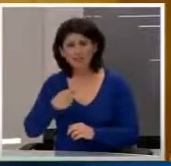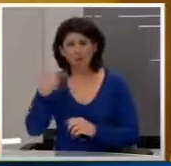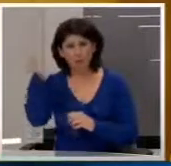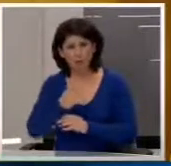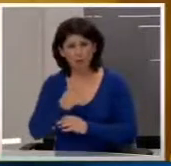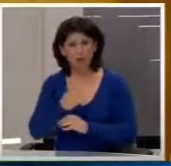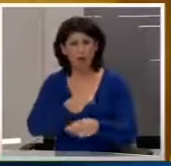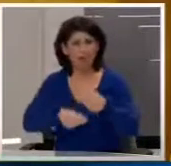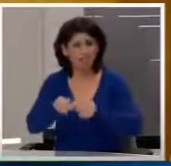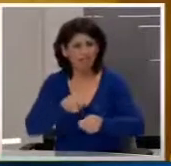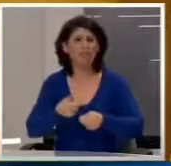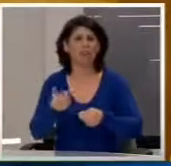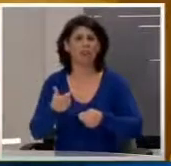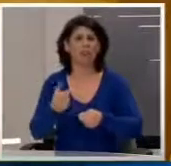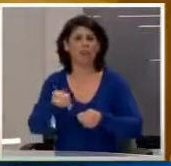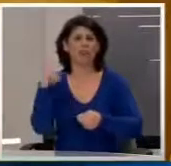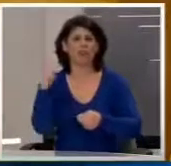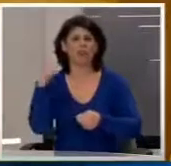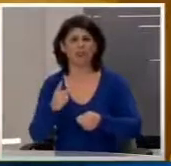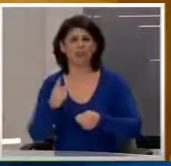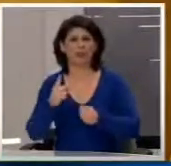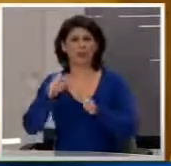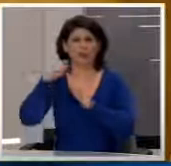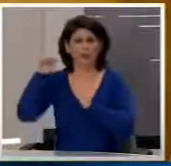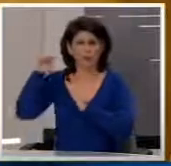αγορά, αυτό λοιπόν το 20%, θα έπεφτε